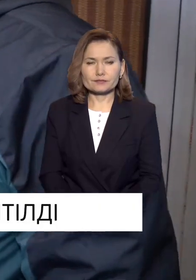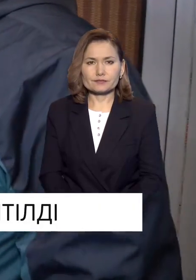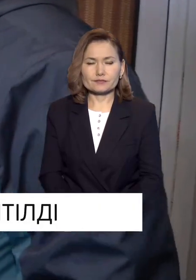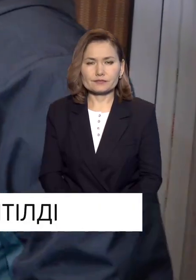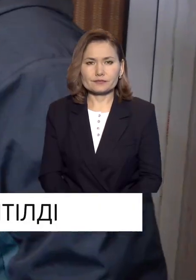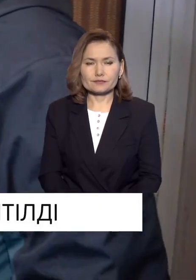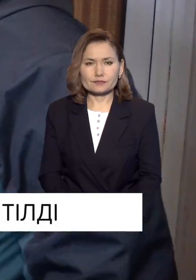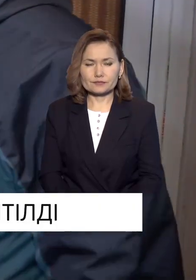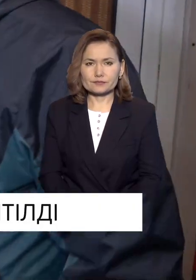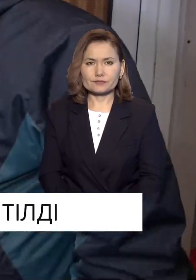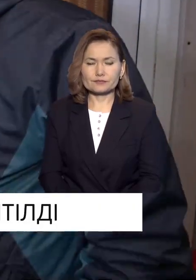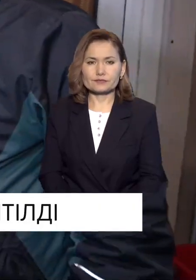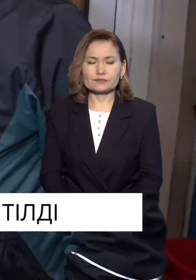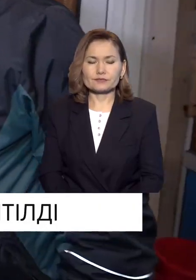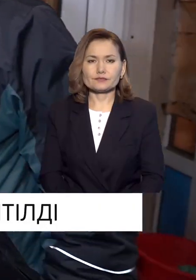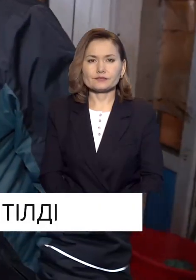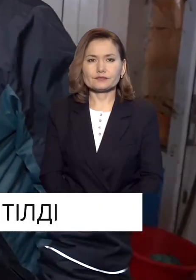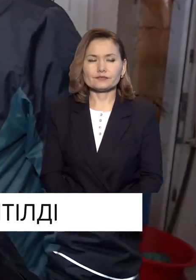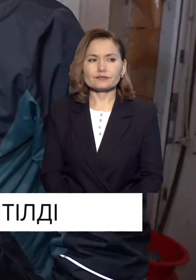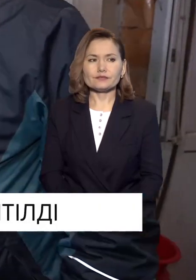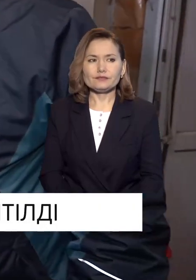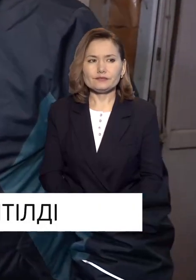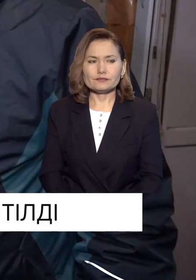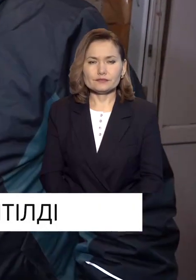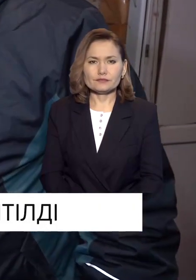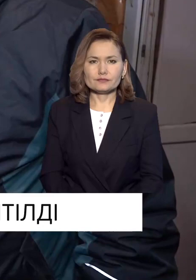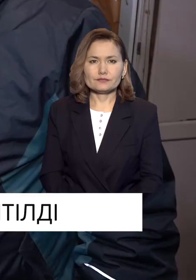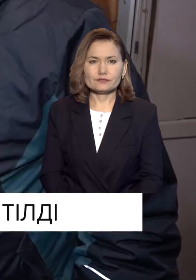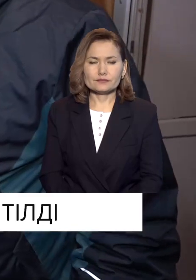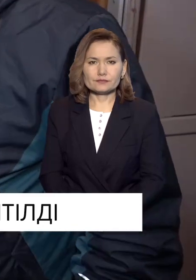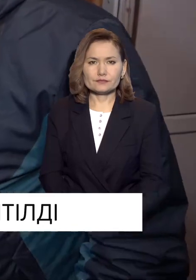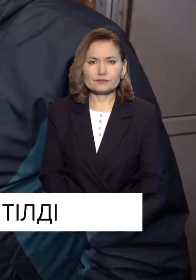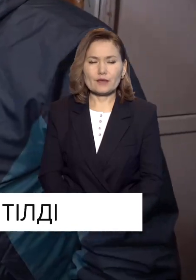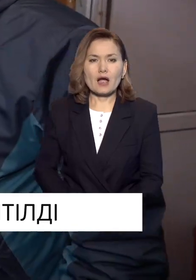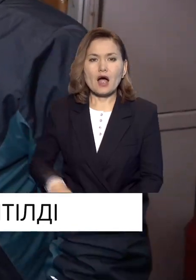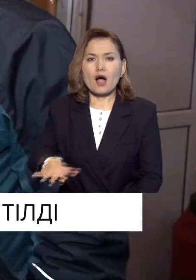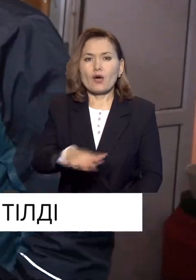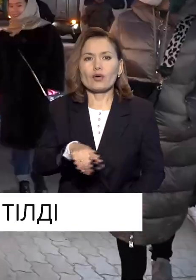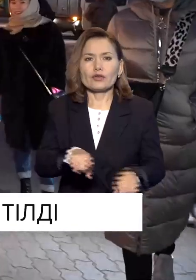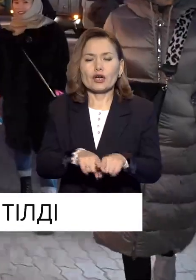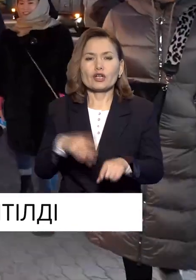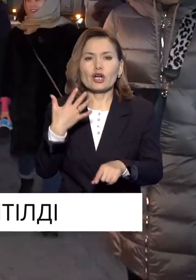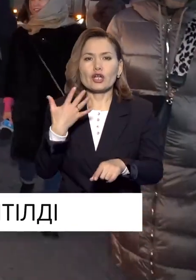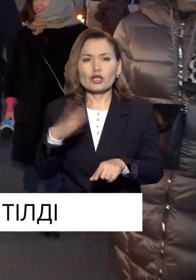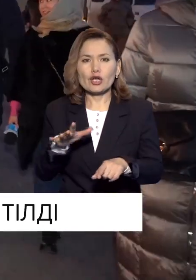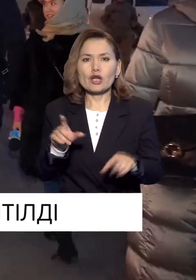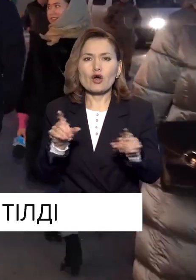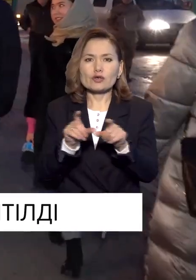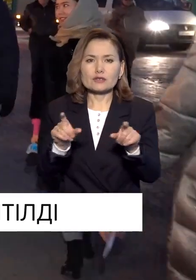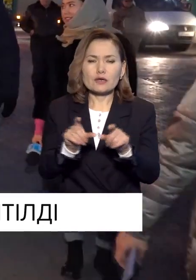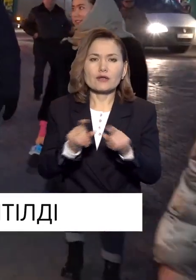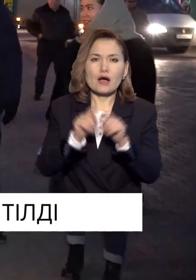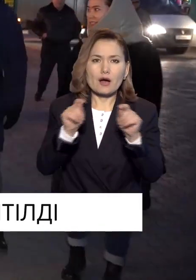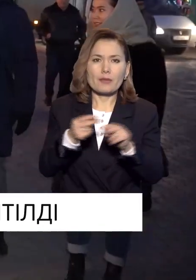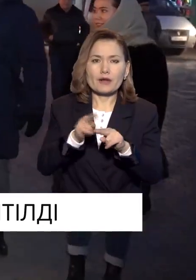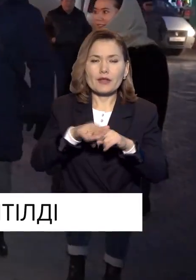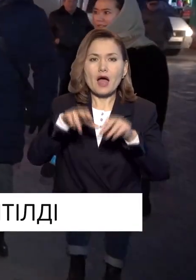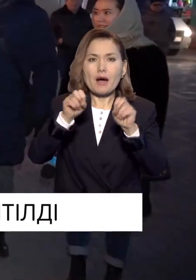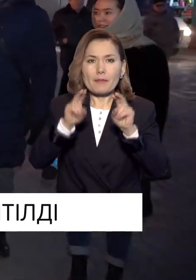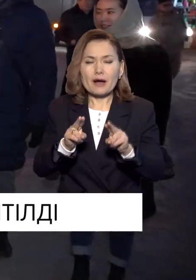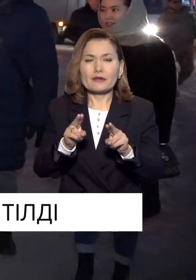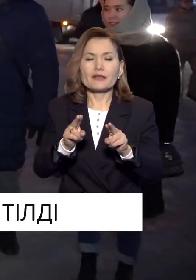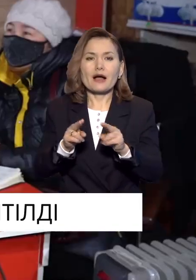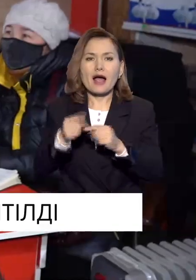бар, картоп 190 Россия бар. Аймақта осында 50 шақты сауда орны бар. Мамандар кәсіпкерлерге